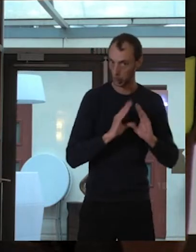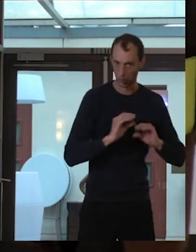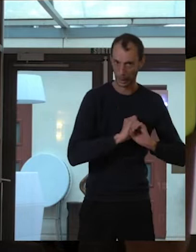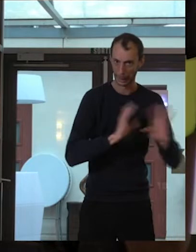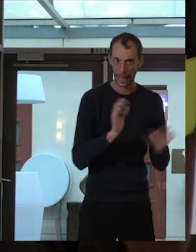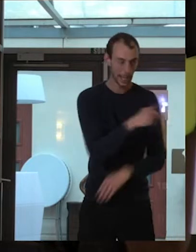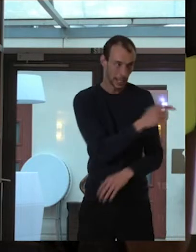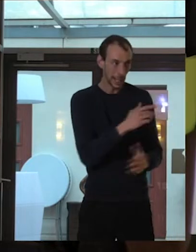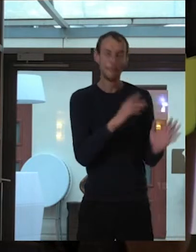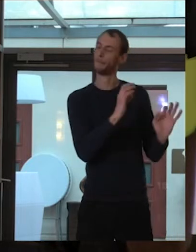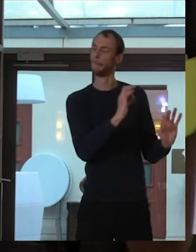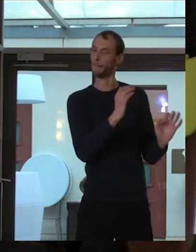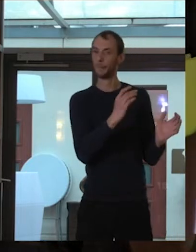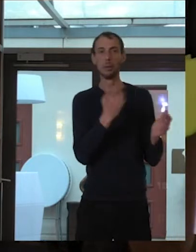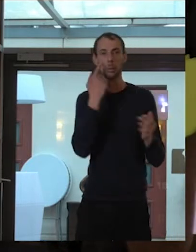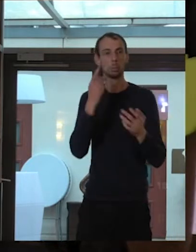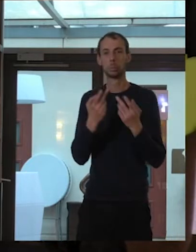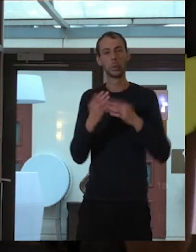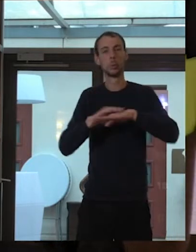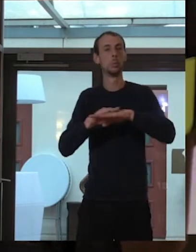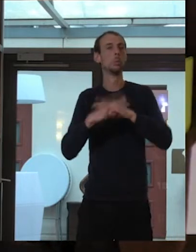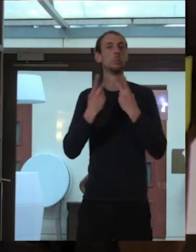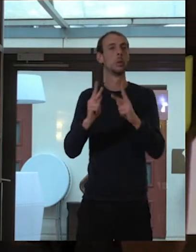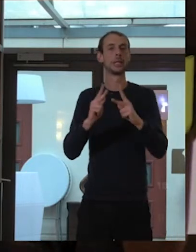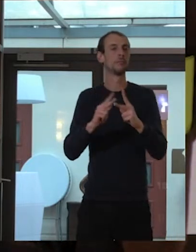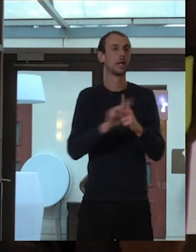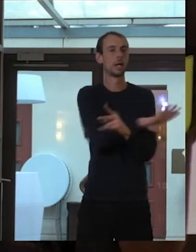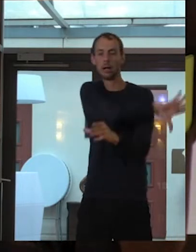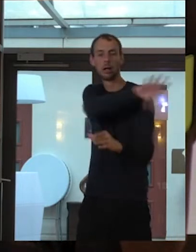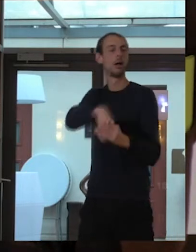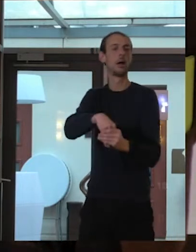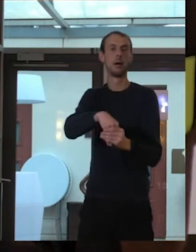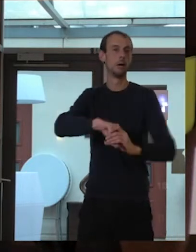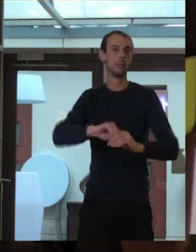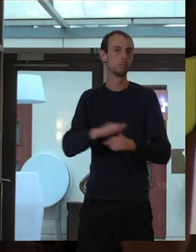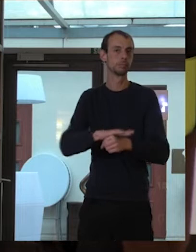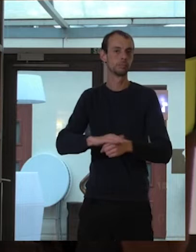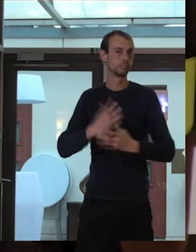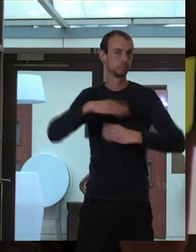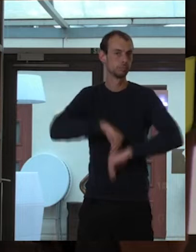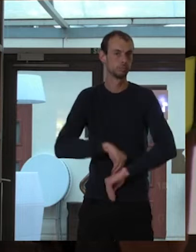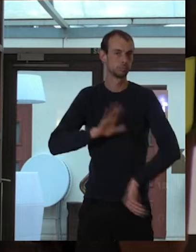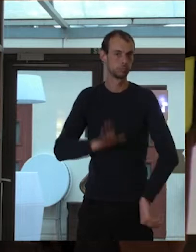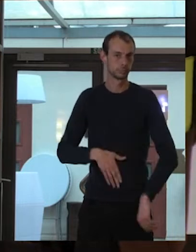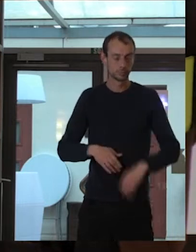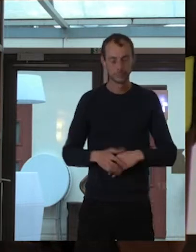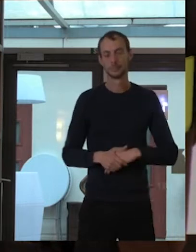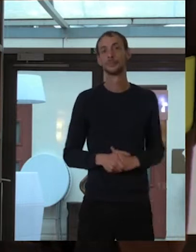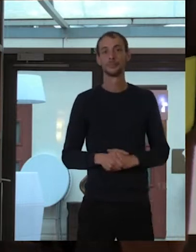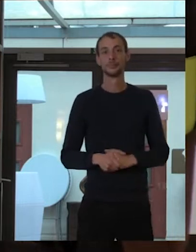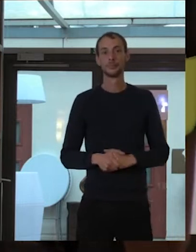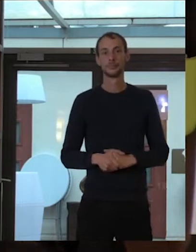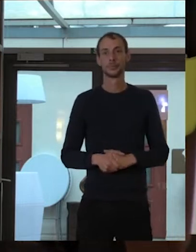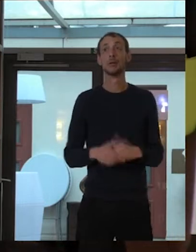de la politique de la ville municipale. Et alors que nous venons d'adopter une feuille de route pour une